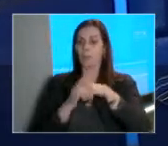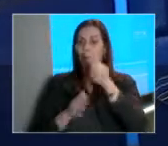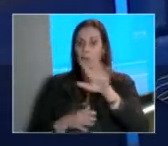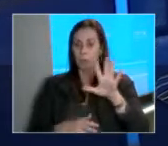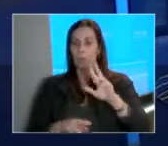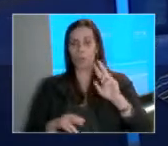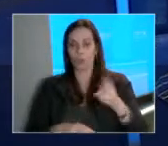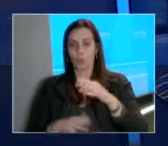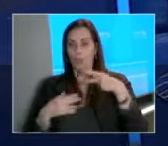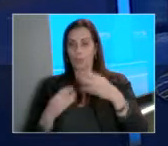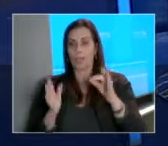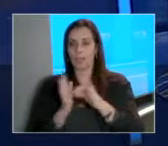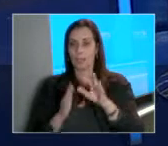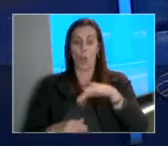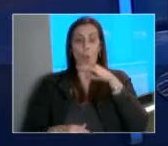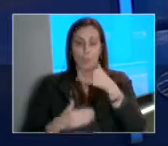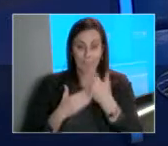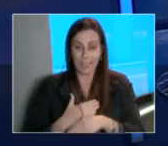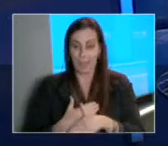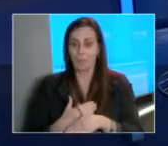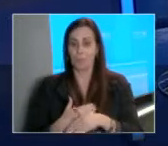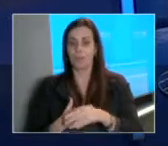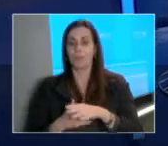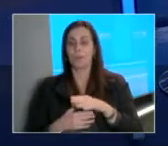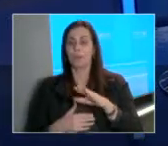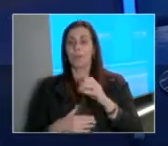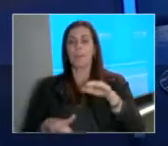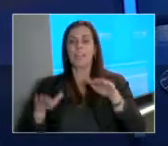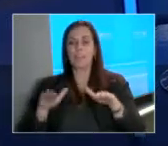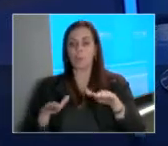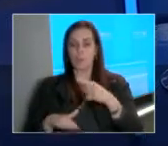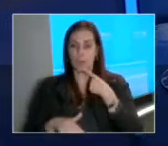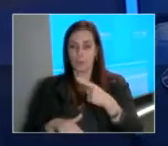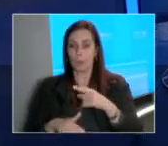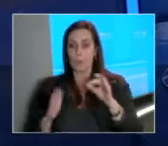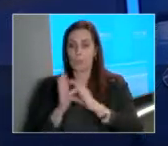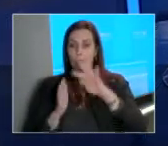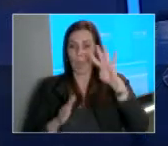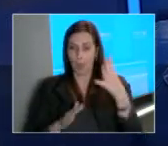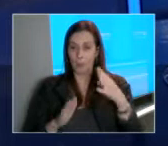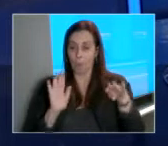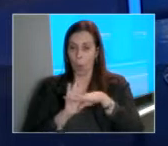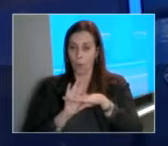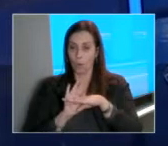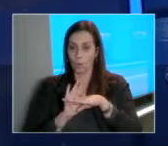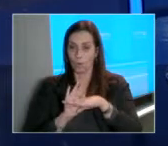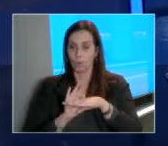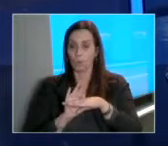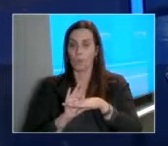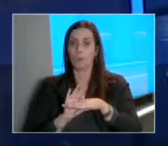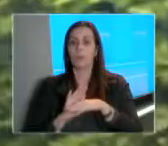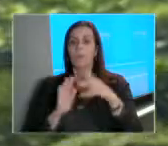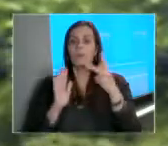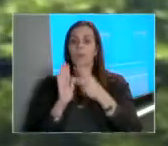ואני חוזרת לסעיף השני שלא הספקתי להגיד אותו, של איזון בעצם שהוא מדבר, הסעיף הרביעי בחוק, מתוך